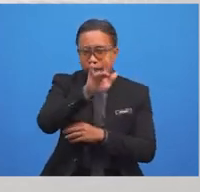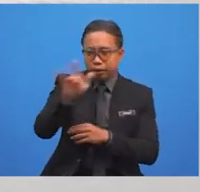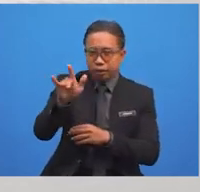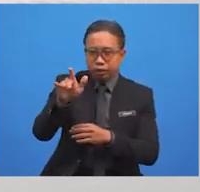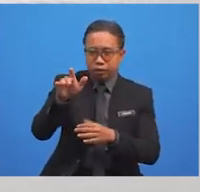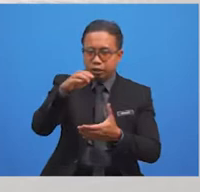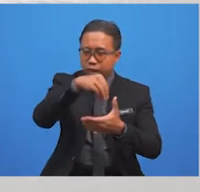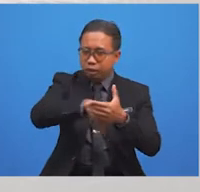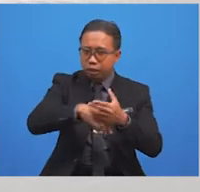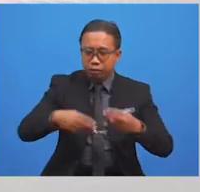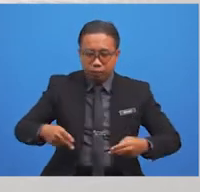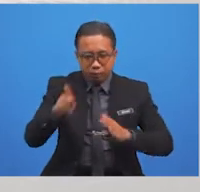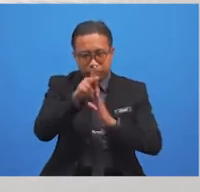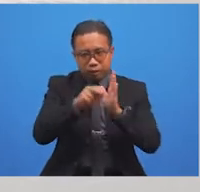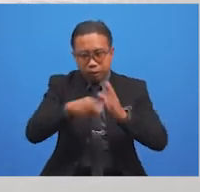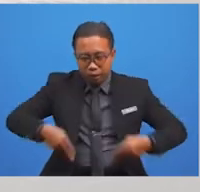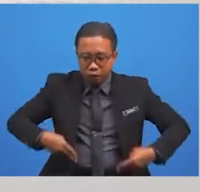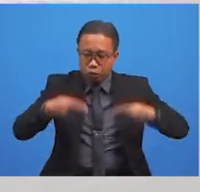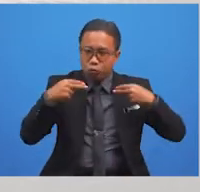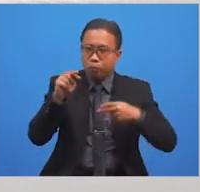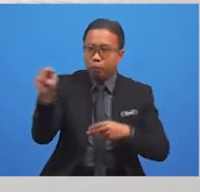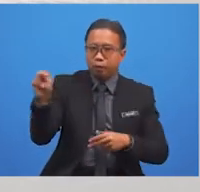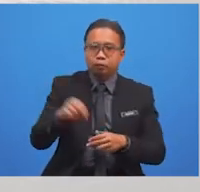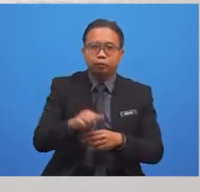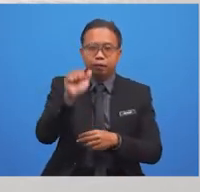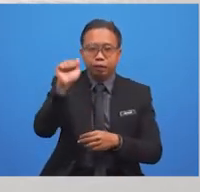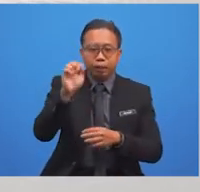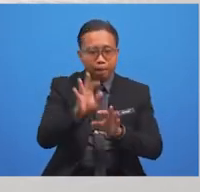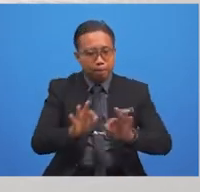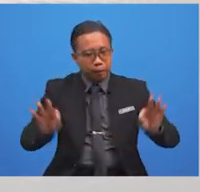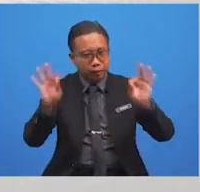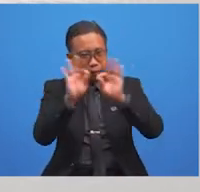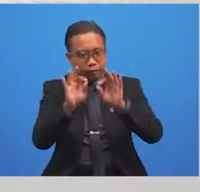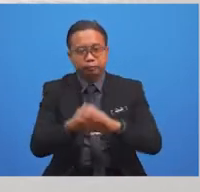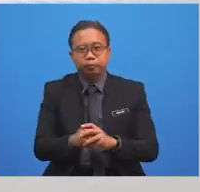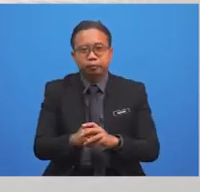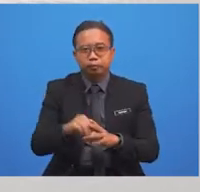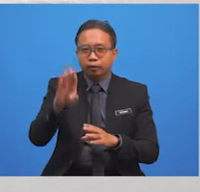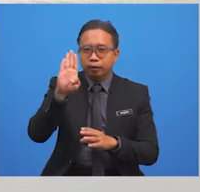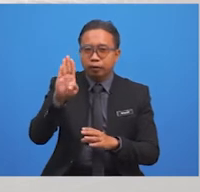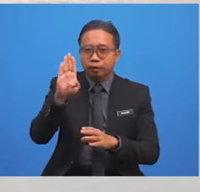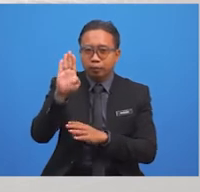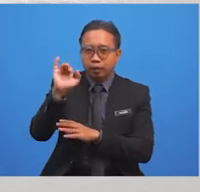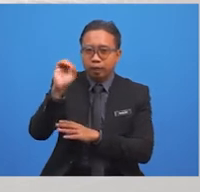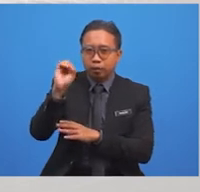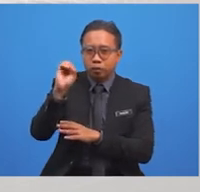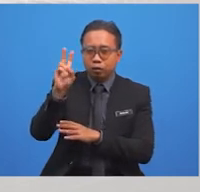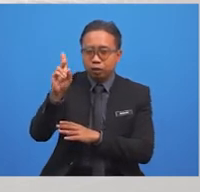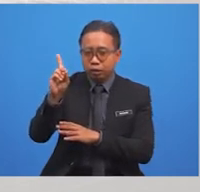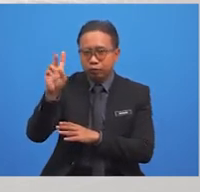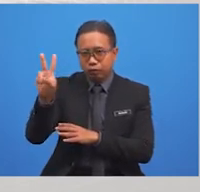tempat kosong dalam kehidupan. A, kepentingan. B,